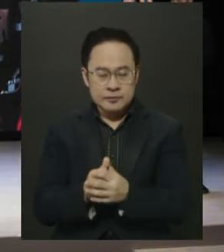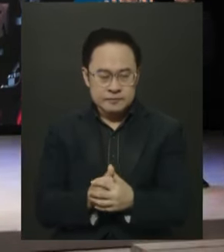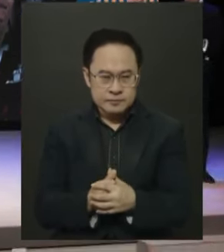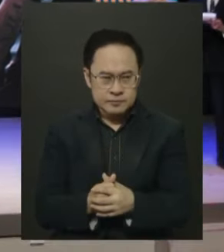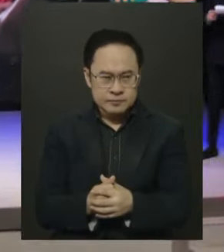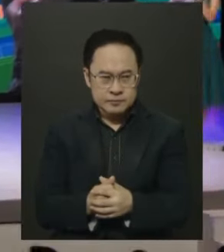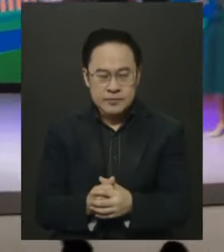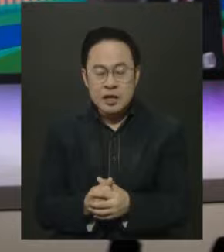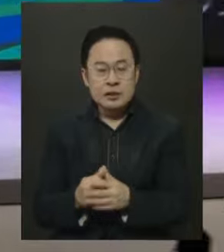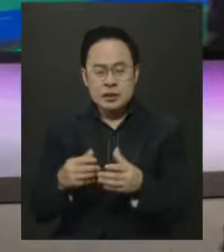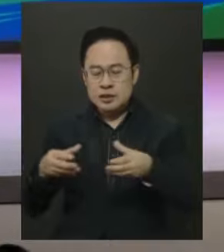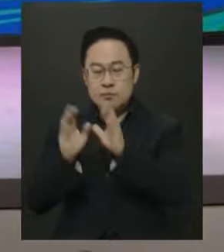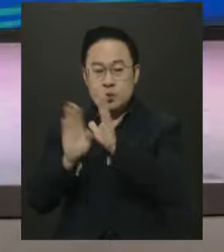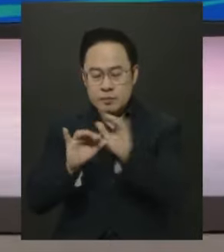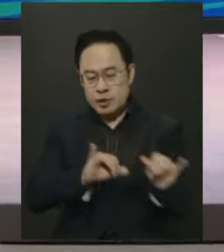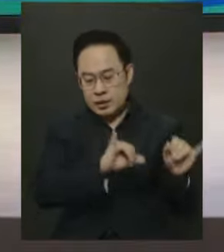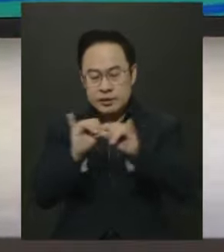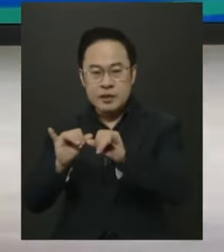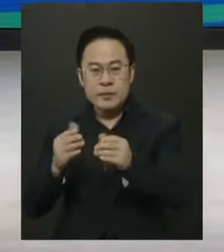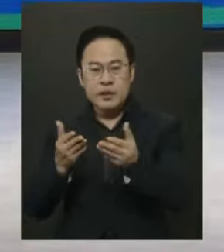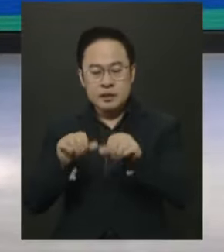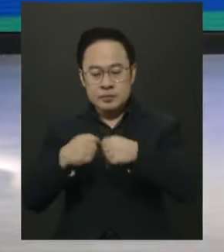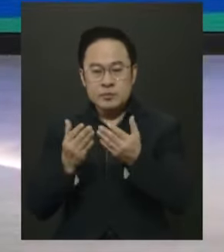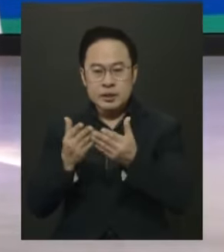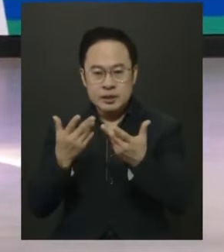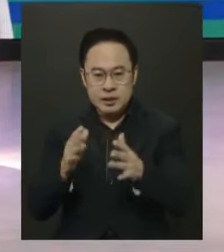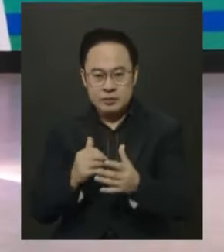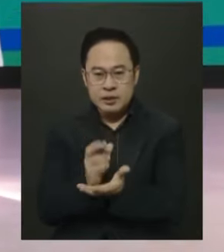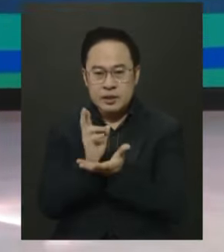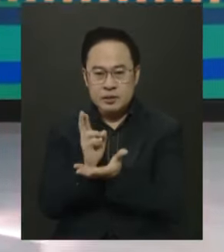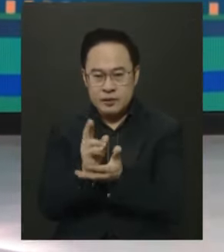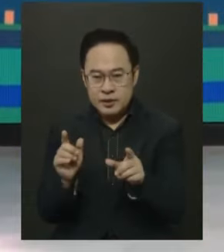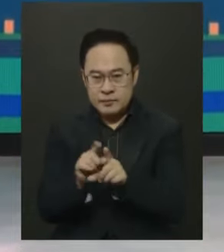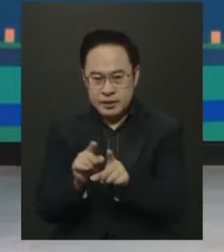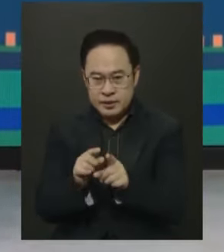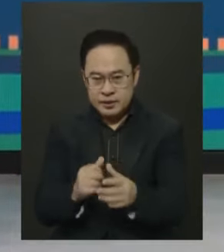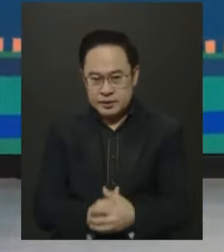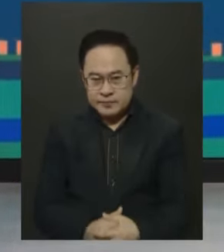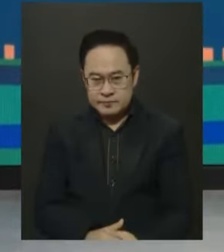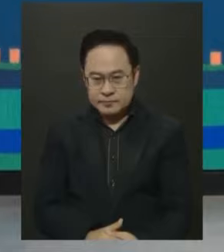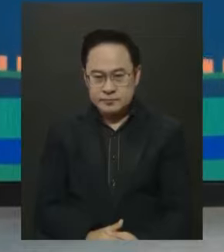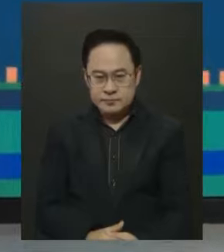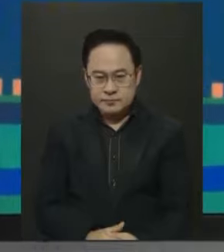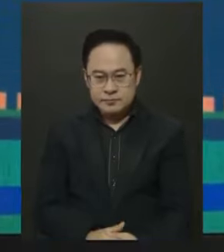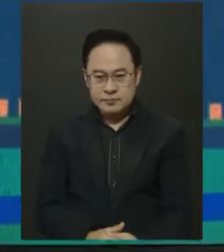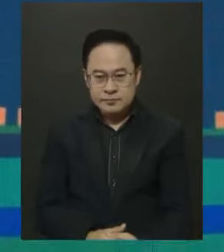ั นี่ครับ ก็เป็นรางวลสำคสำคญนะครับ้วก็ภาบรรยากาศที่นำมาฝากกันนะครั